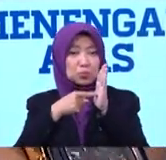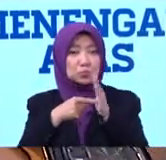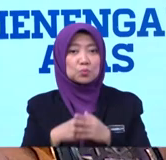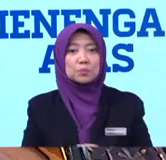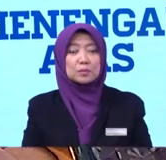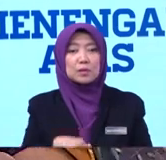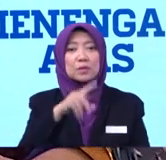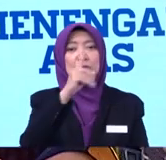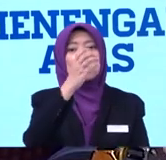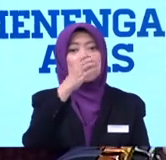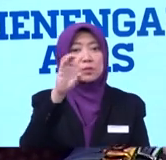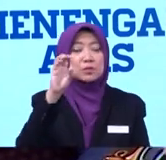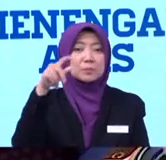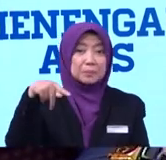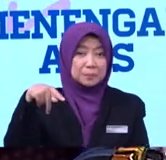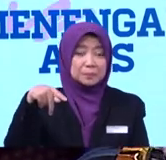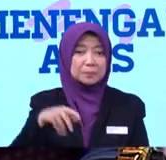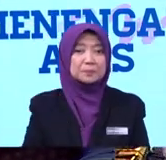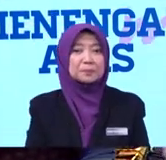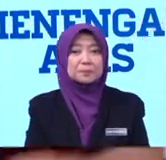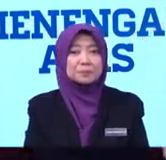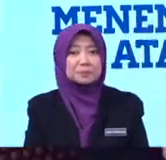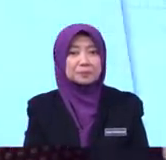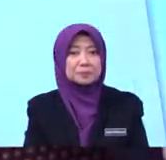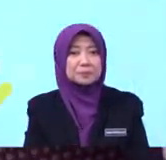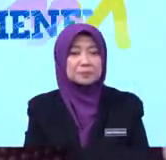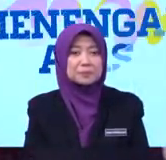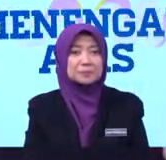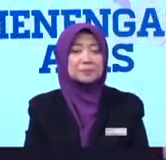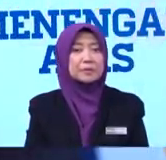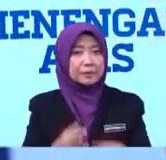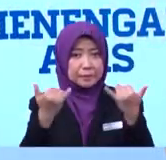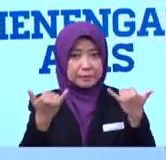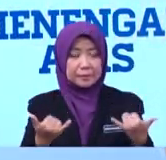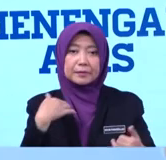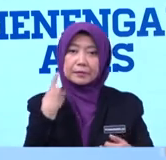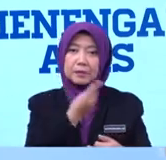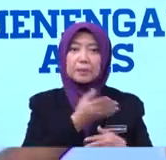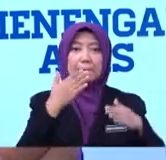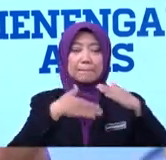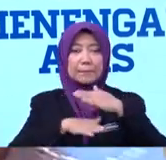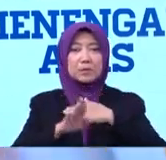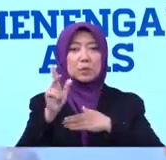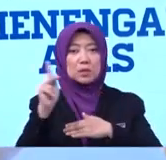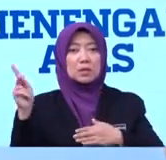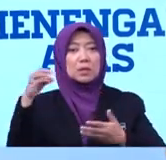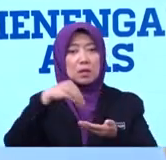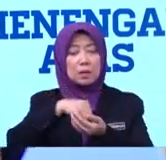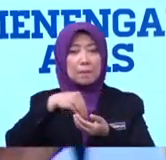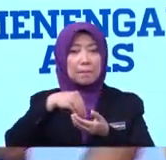100 cm aduh oke oke sekarang ini Kita sudah masukkan ke dalam